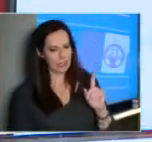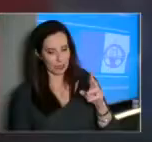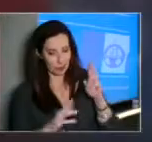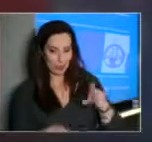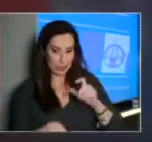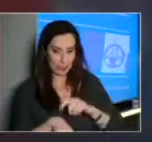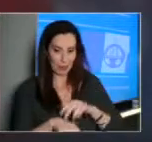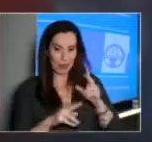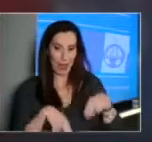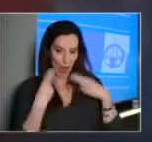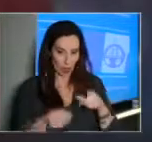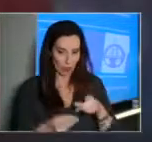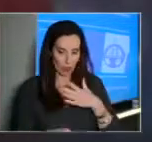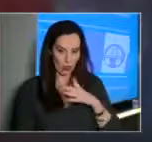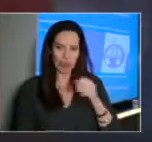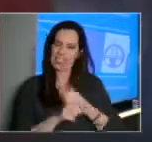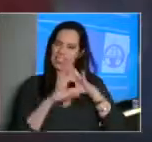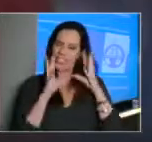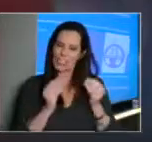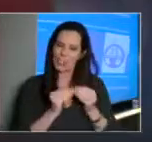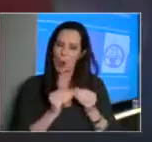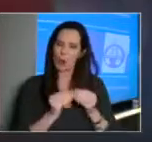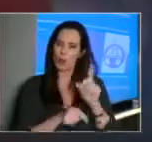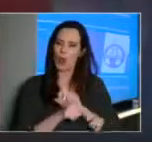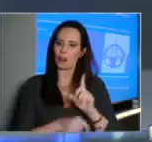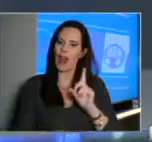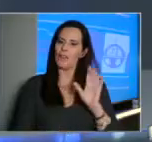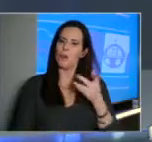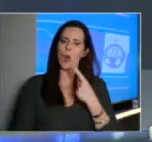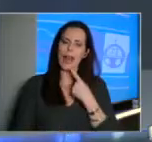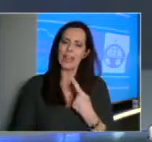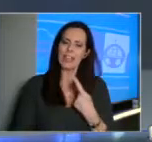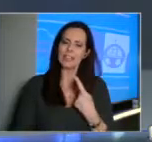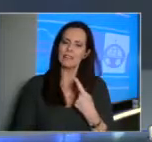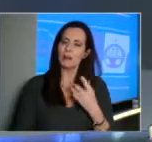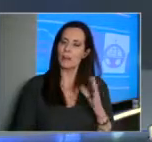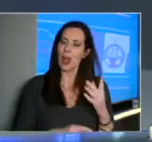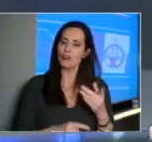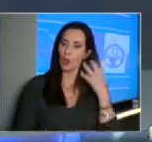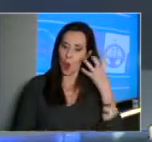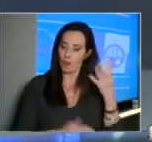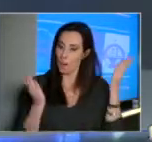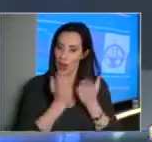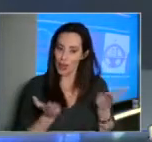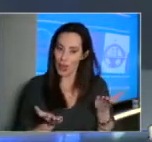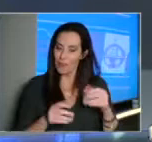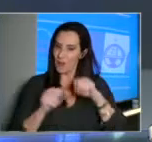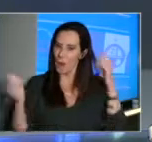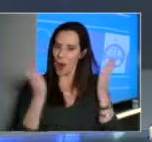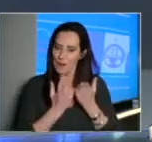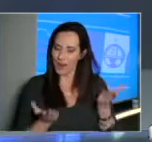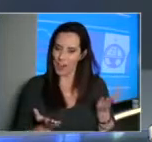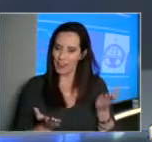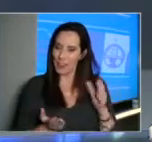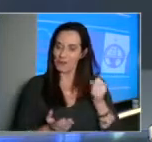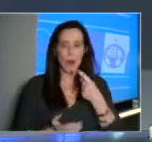לנו זמן אולי לחזור לעניין הזה ונעשה איזשהו סיכום קצר של הקדנציה, אבל בוא נדבר על מה שאתה אוהב, באר שבע והפועל באר שבע,